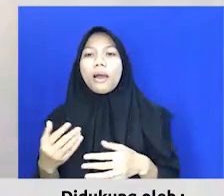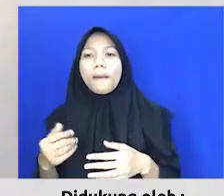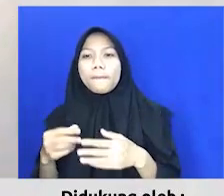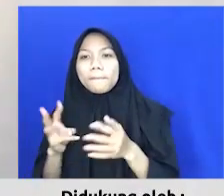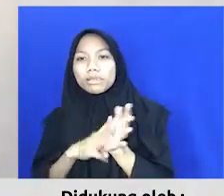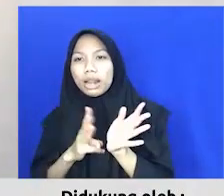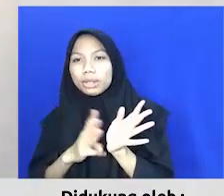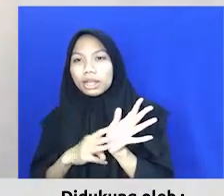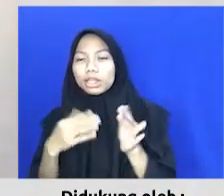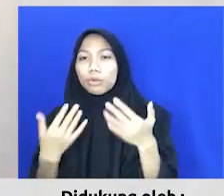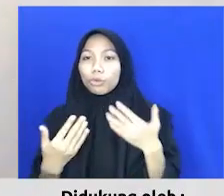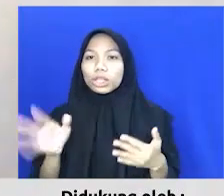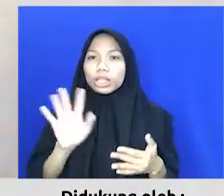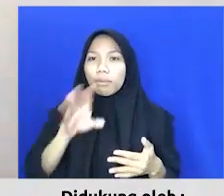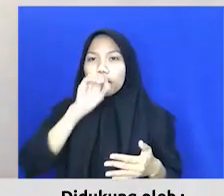yang kemudian